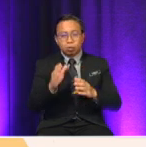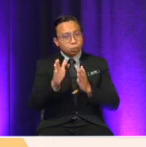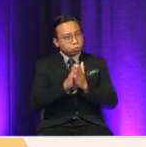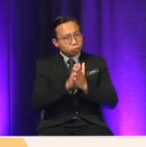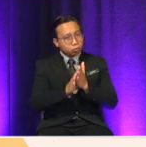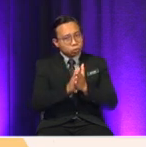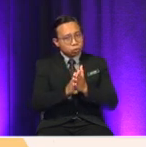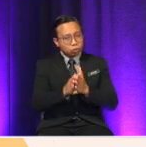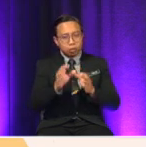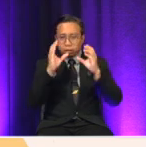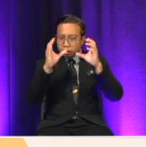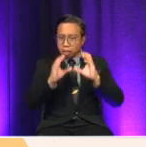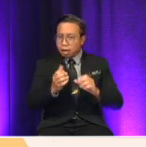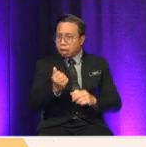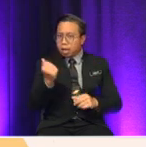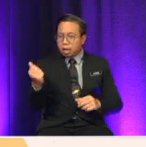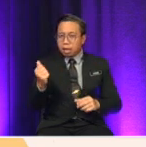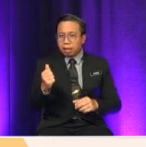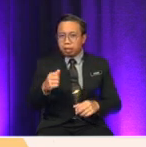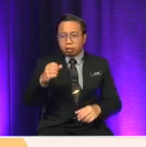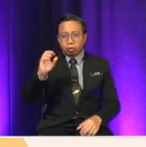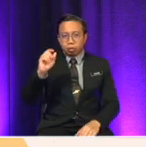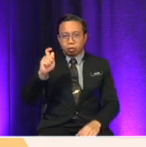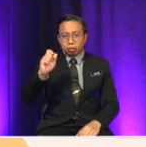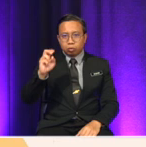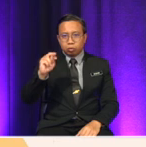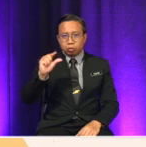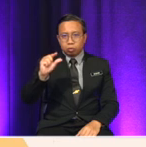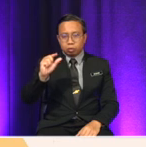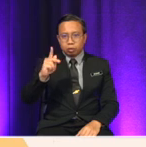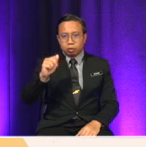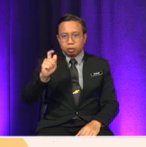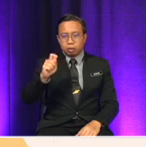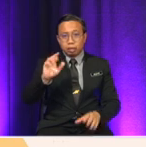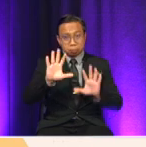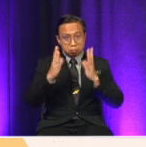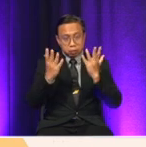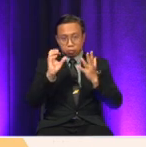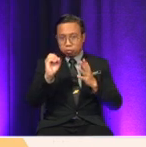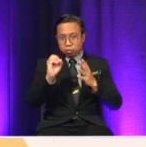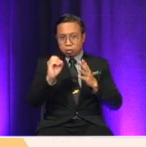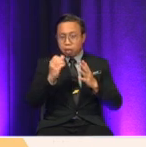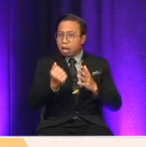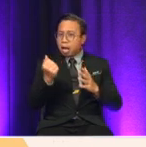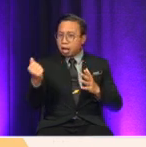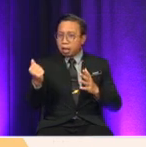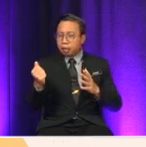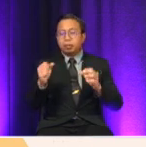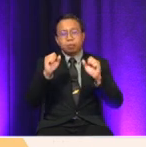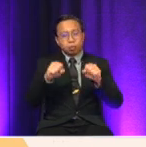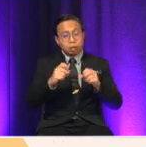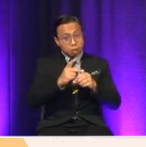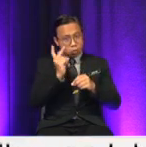lain dengan menggunakan alat seperti tongkat ataupun dengan tangan kosong sehingga alat tersebut bergetar dan menghasilkan